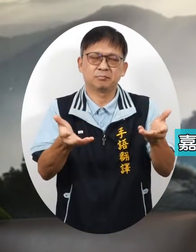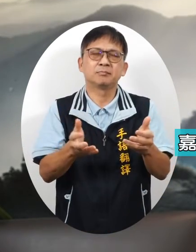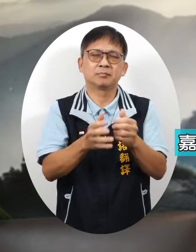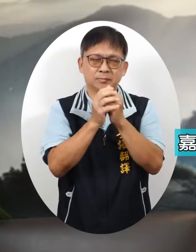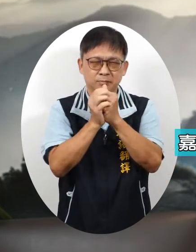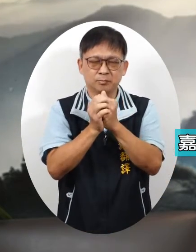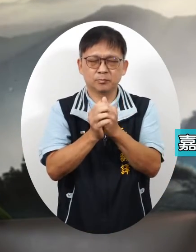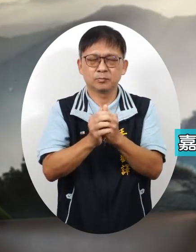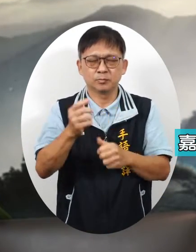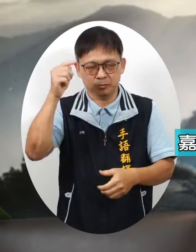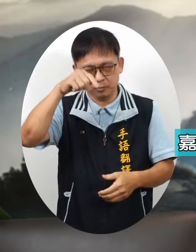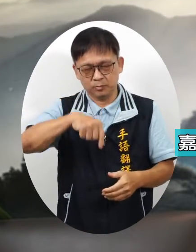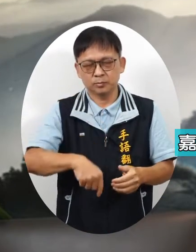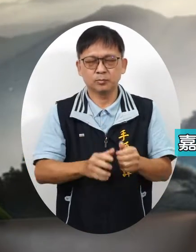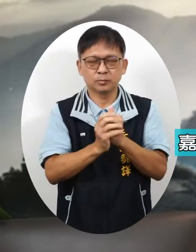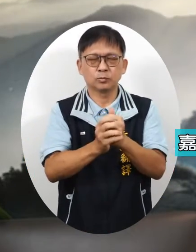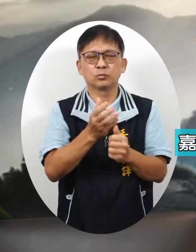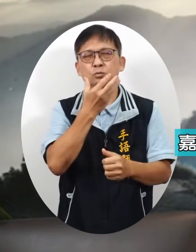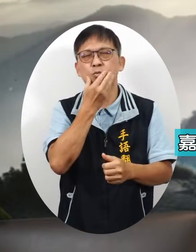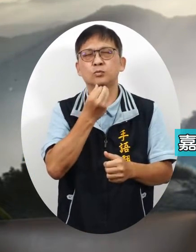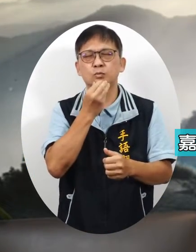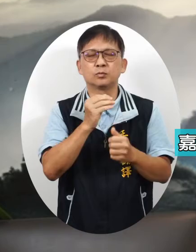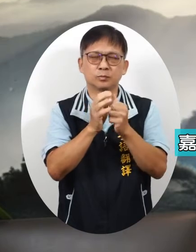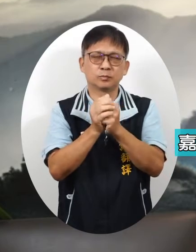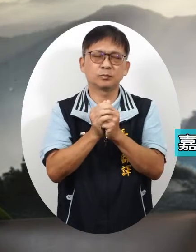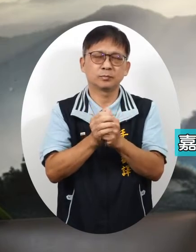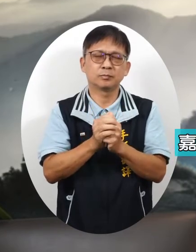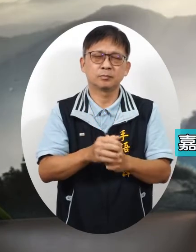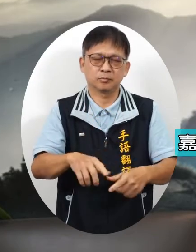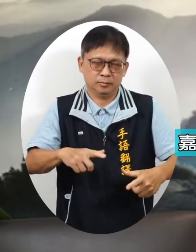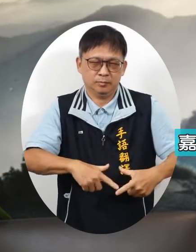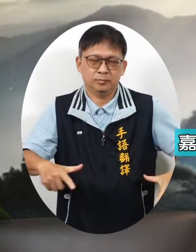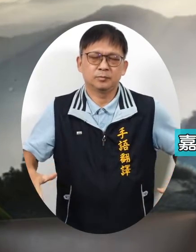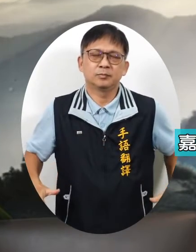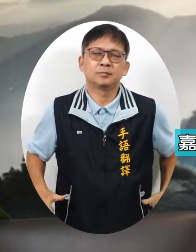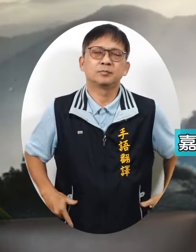满满。在此为你们献上最深的祝福，